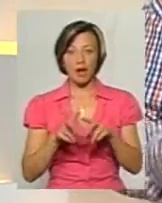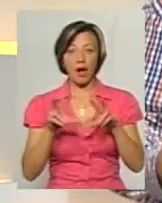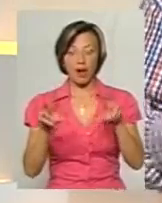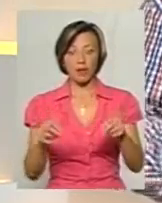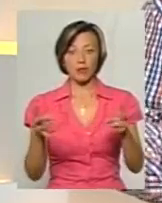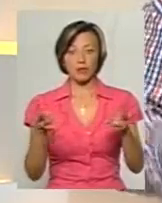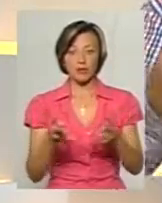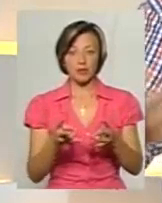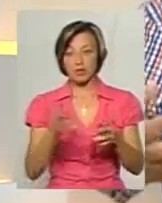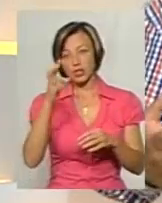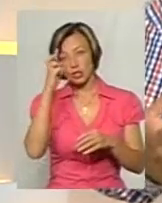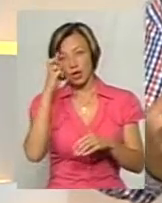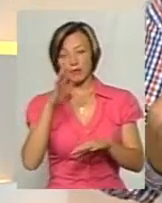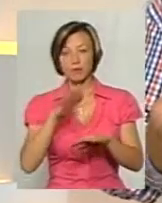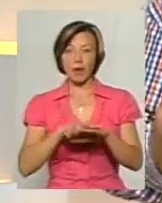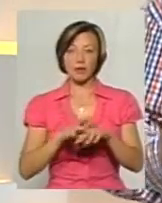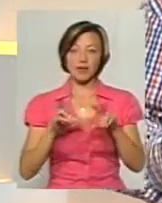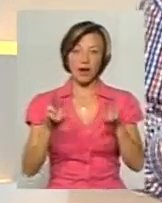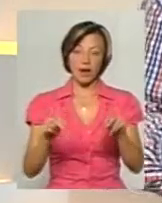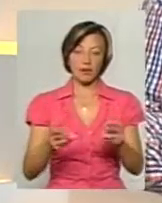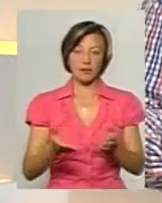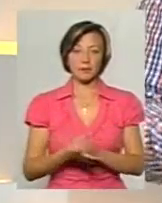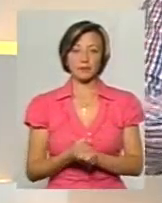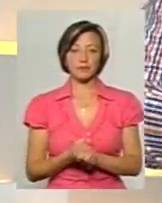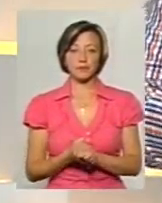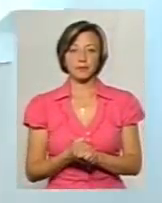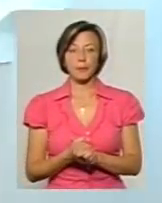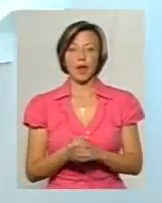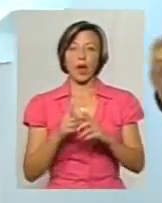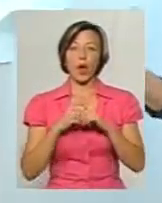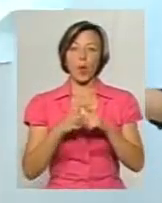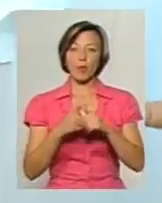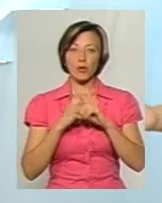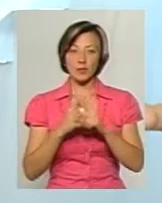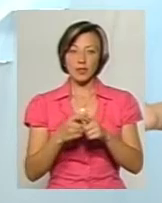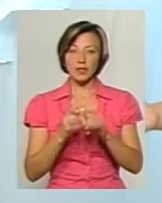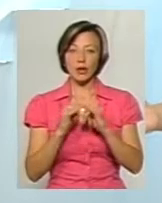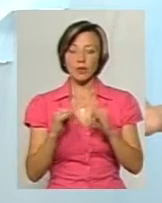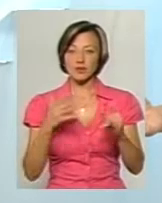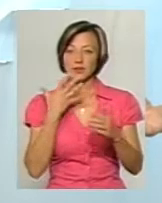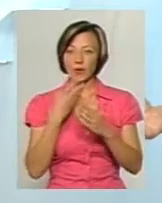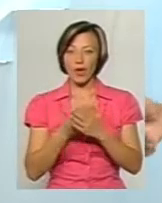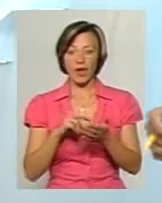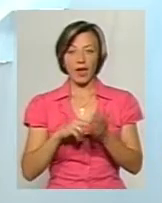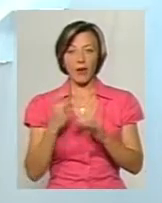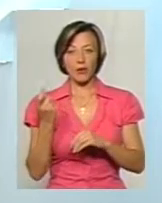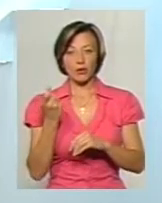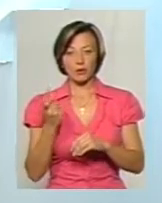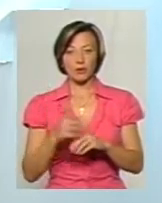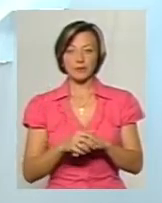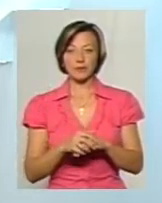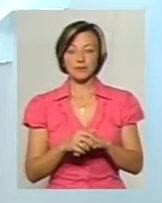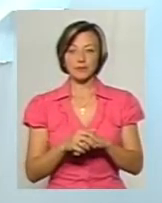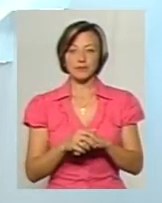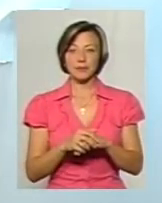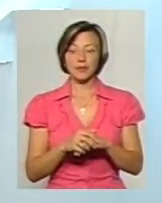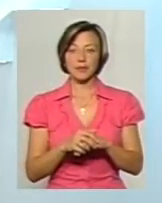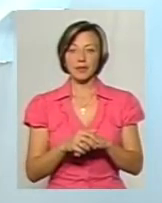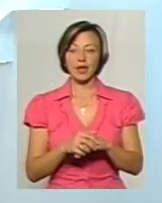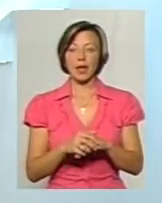Да? Якщо не державні, то банківські гарантії. Тобто, такий собі компроміс для повинні, розвитку своєї ми повинні, економіки. Да, ми повинні, це не компроміс. Це,